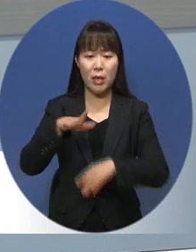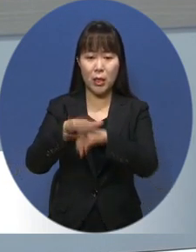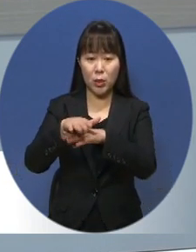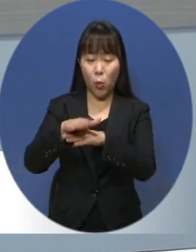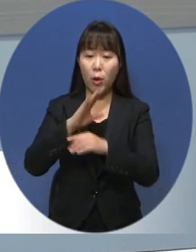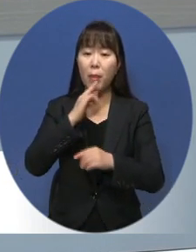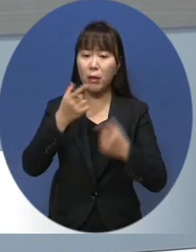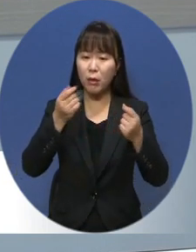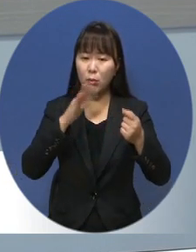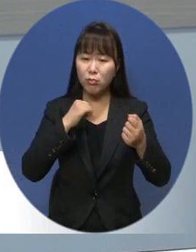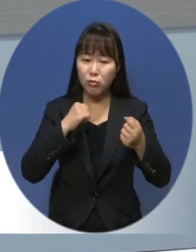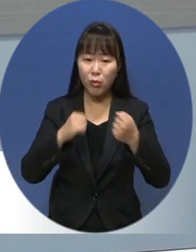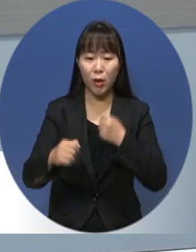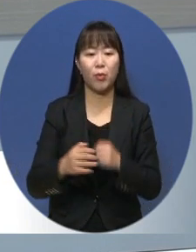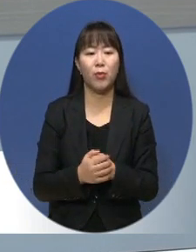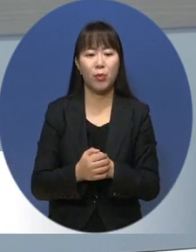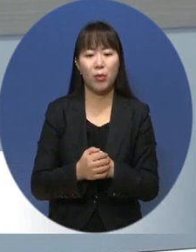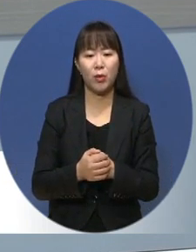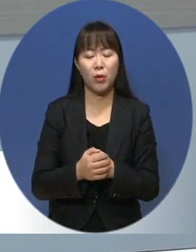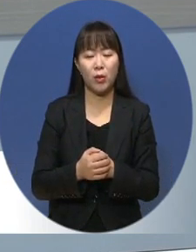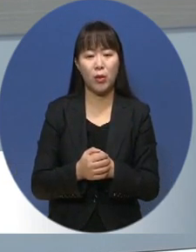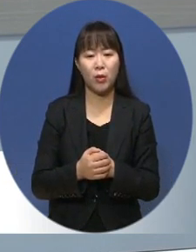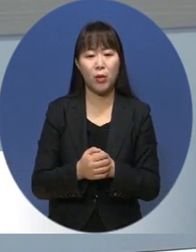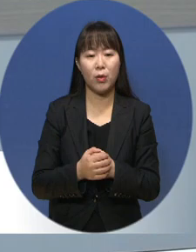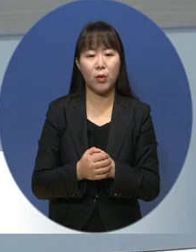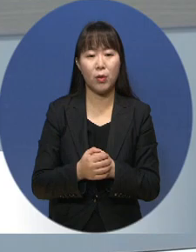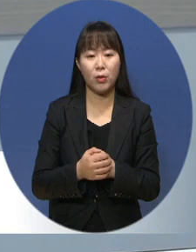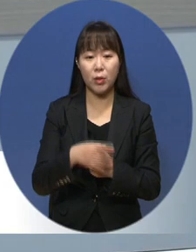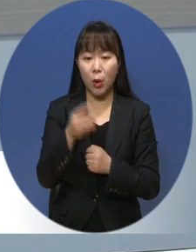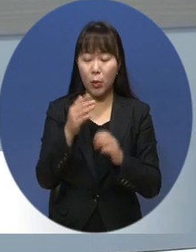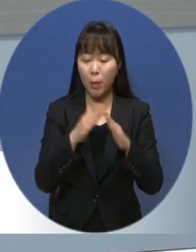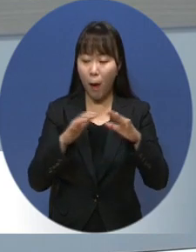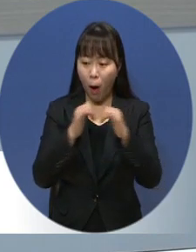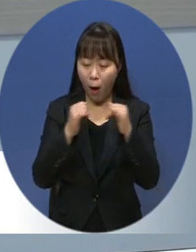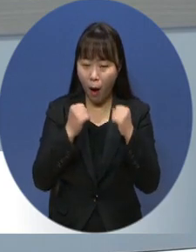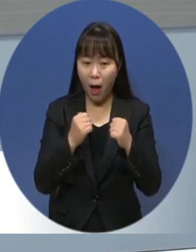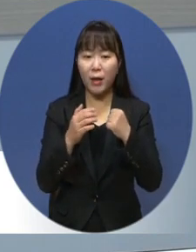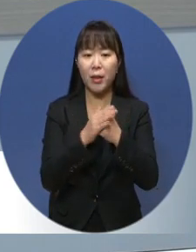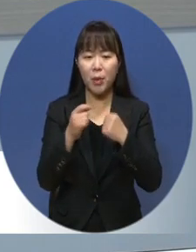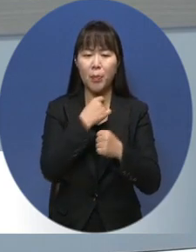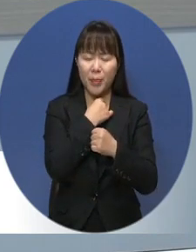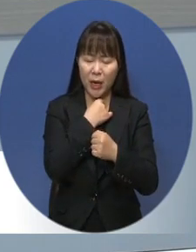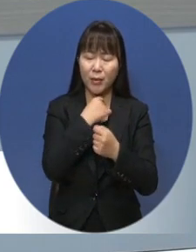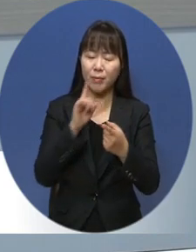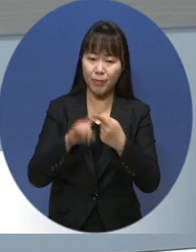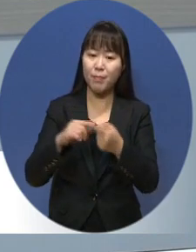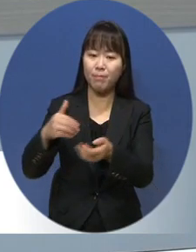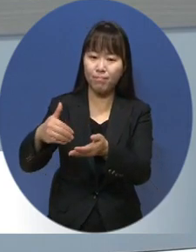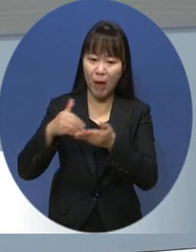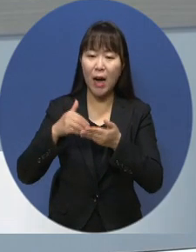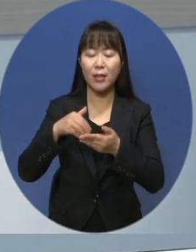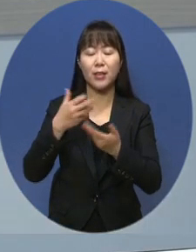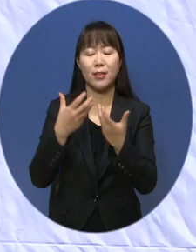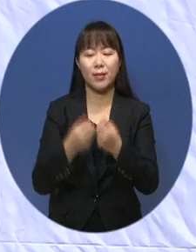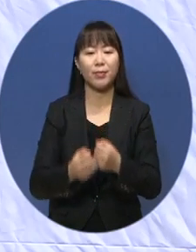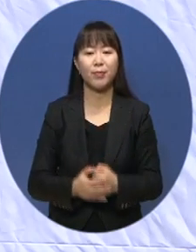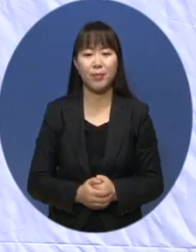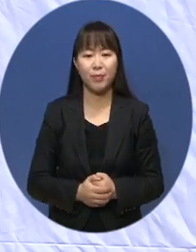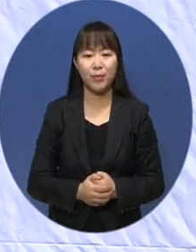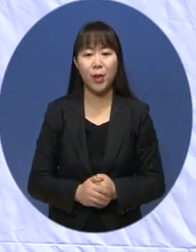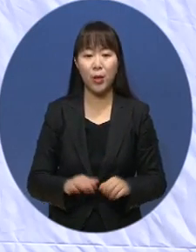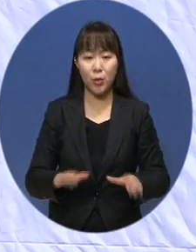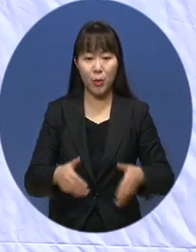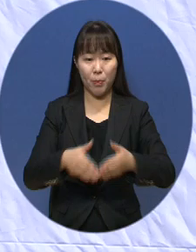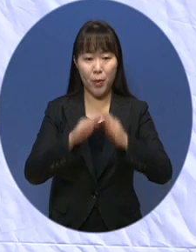시골임에도 불구하고 조금 거주를 하고 계셔서 그쪽의 요구를 적극적으로 반영을 한 케이스죠.